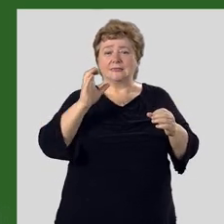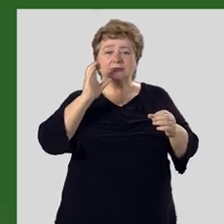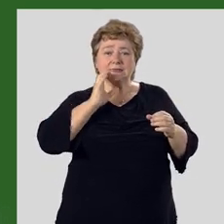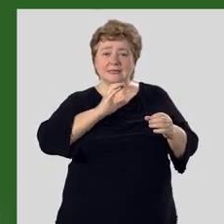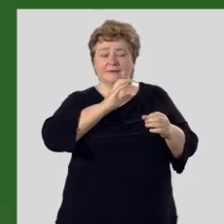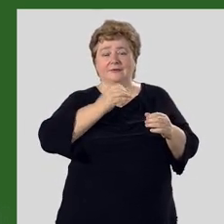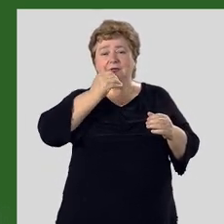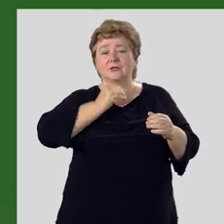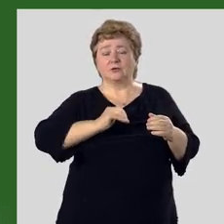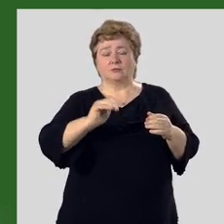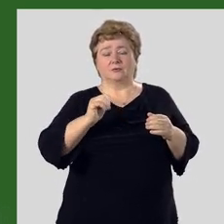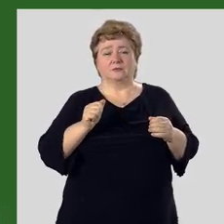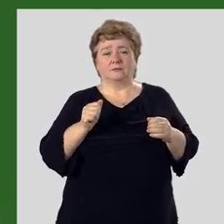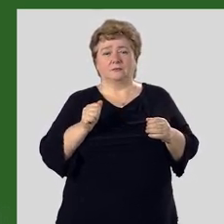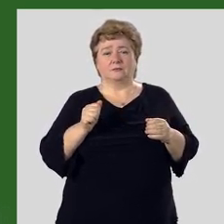Север-юг.